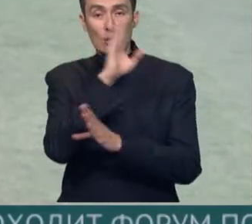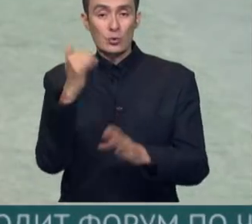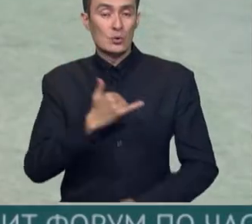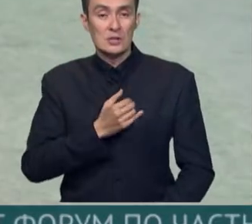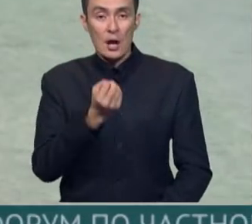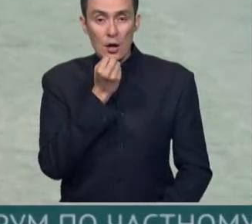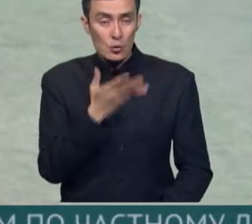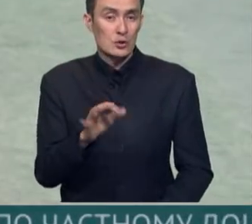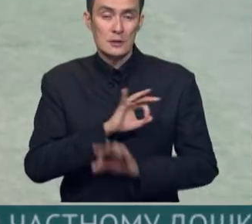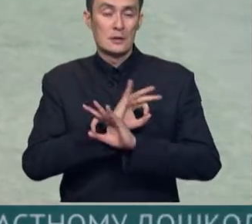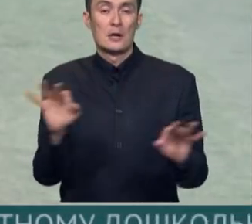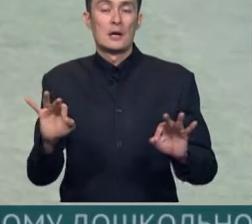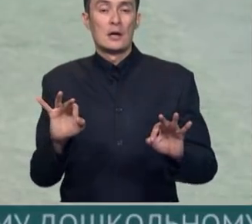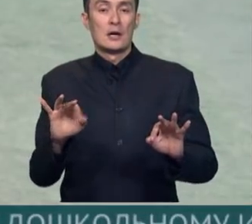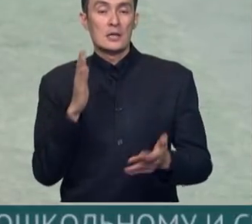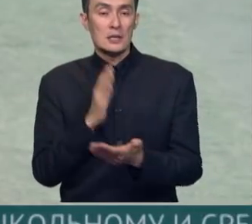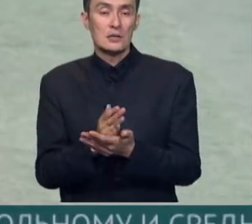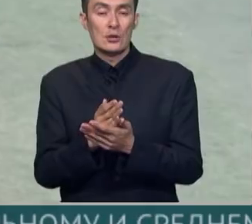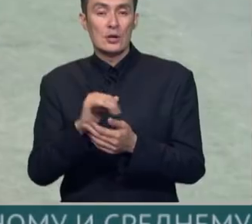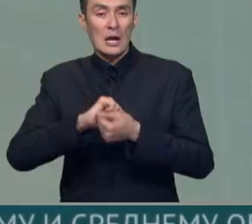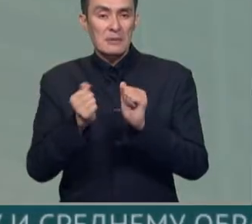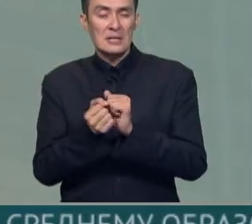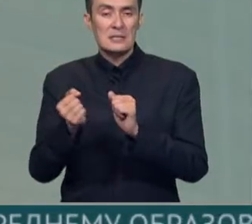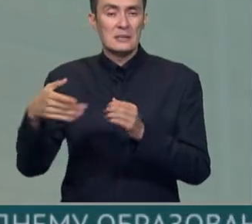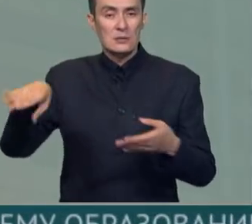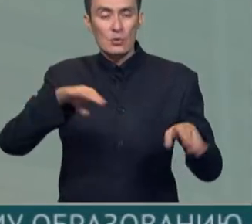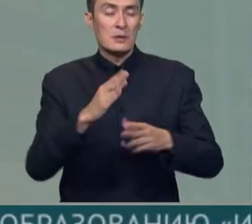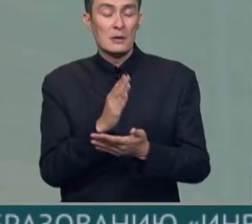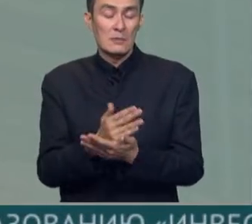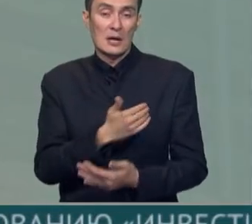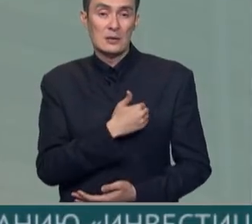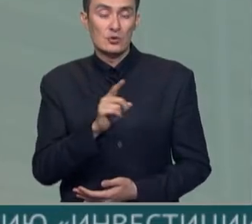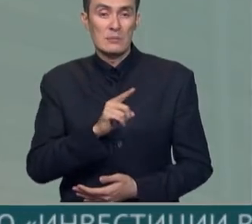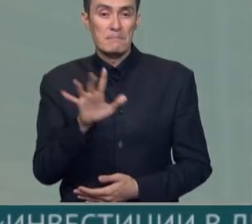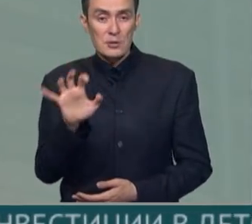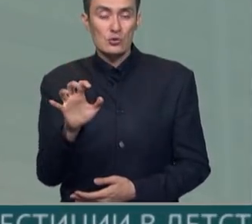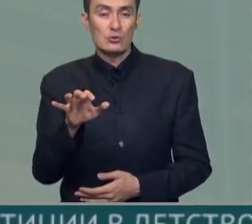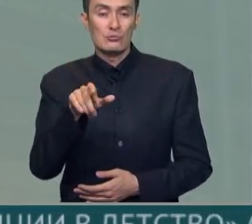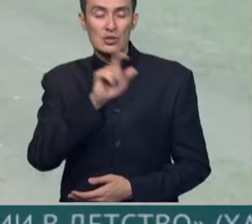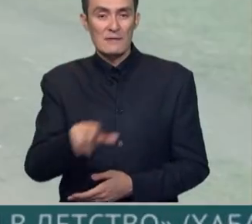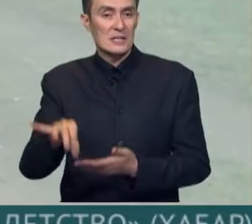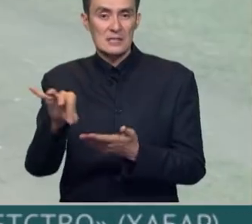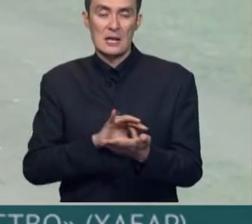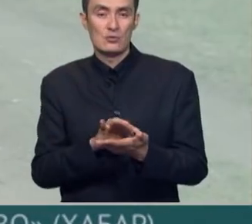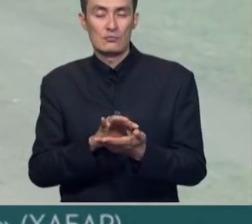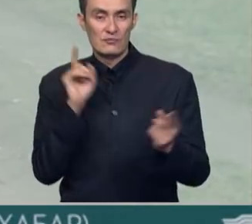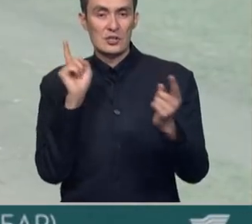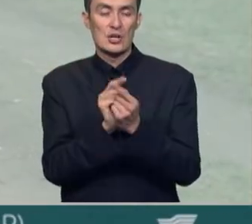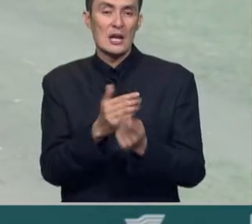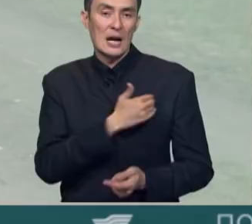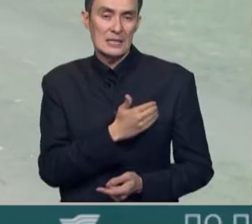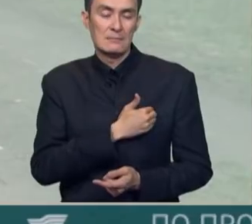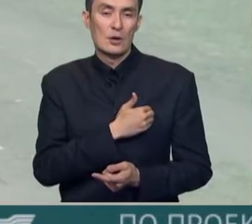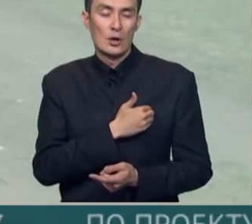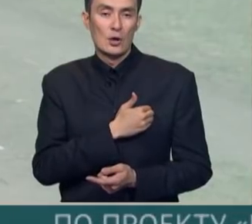Там. Есть как бы сопки, там каменистые места. Хотим расшириться, чтобы 500 человек за раз чтобы принять. Хотим вот здесь